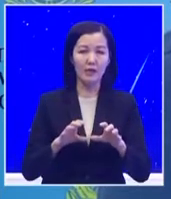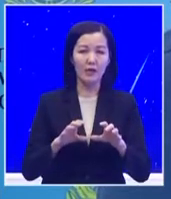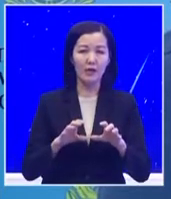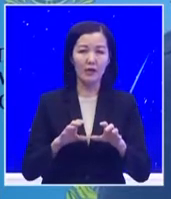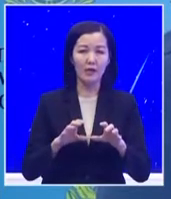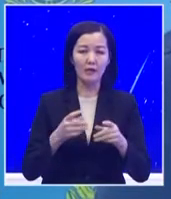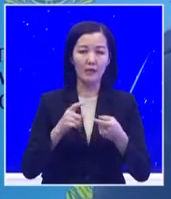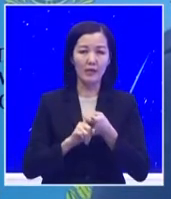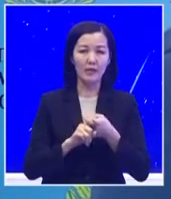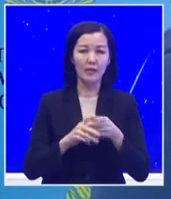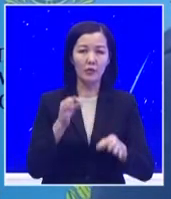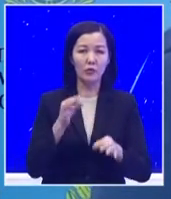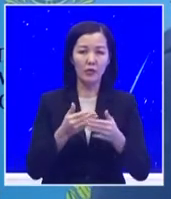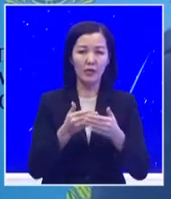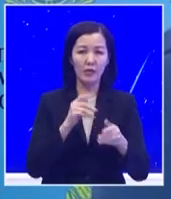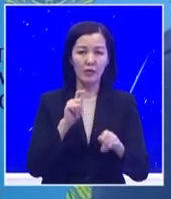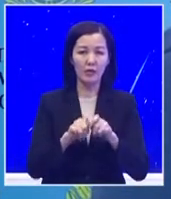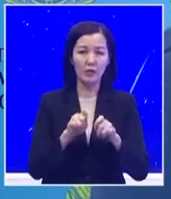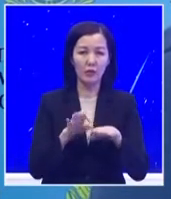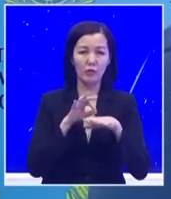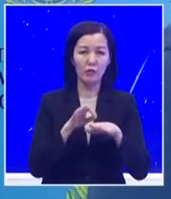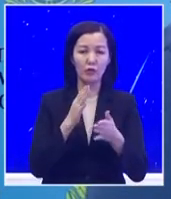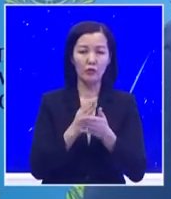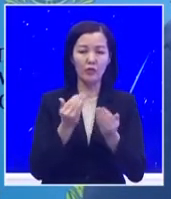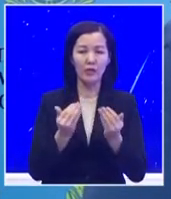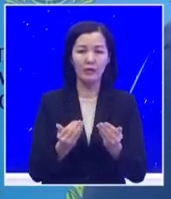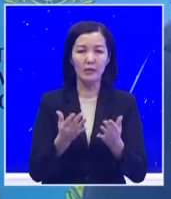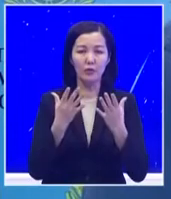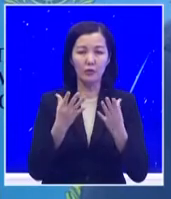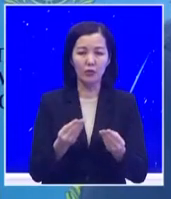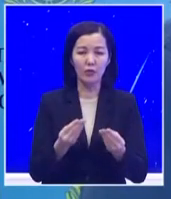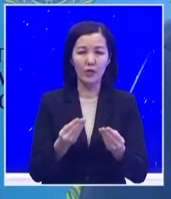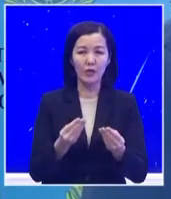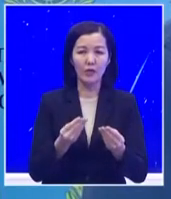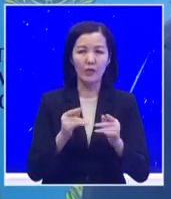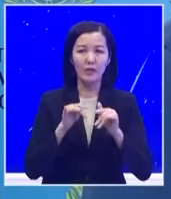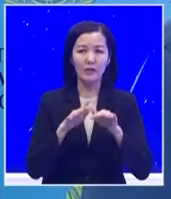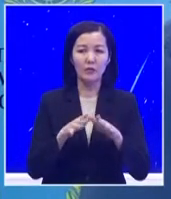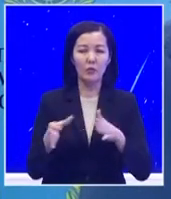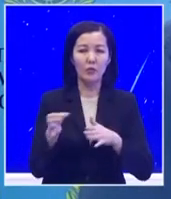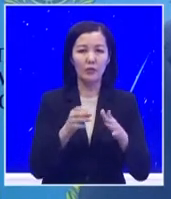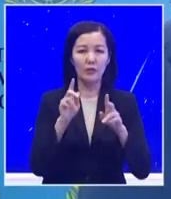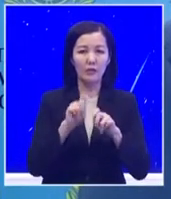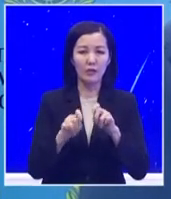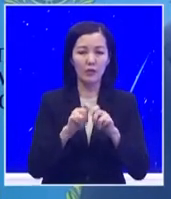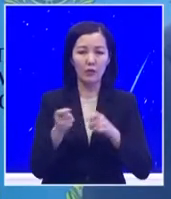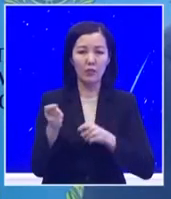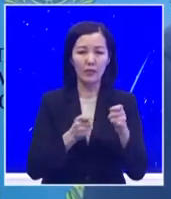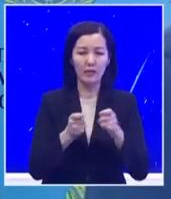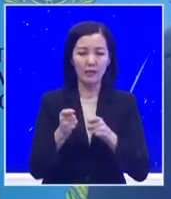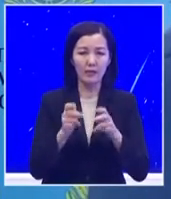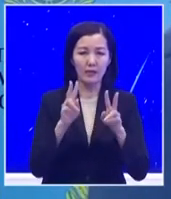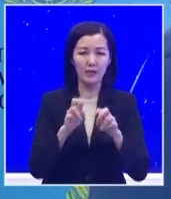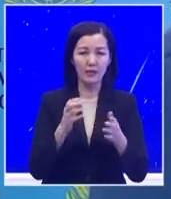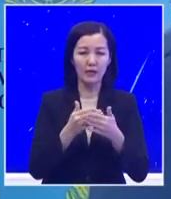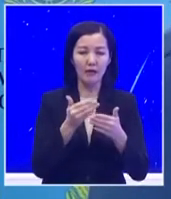сәйкес сотқа дейінгі тергеу амалдары жүргізіліп жатыр. Қазіргі уақытта іс облыстық тергеу басқармасының өндірісінде